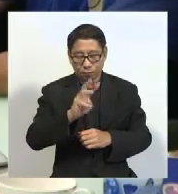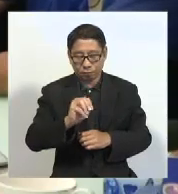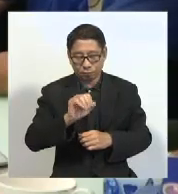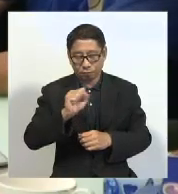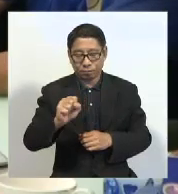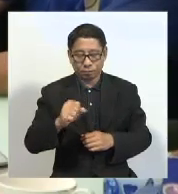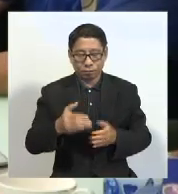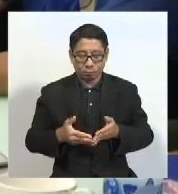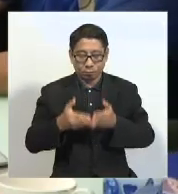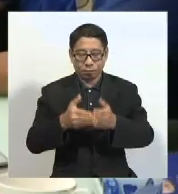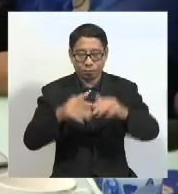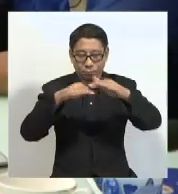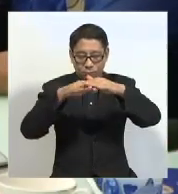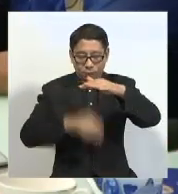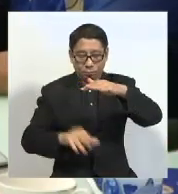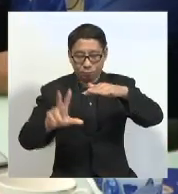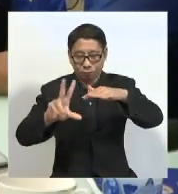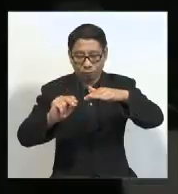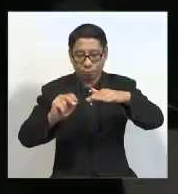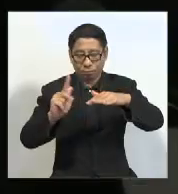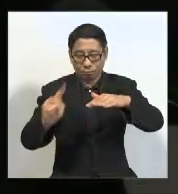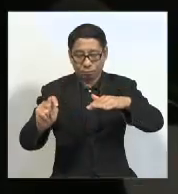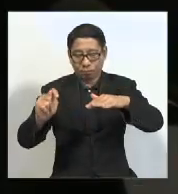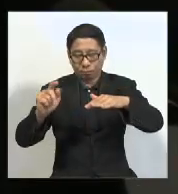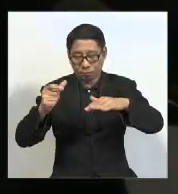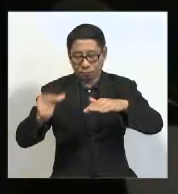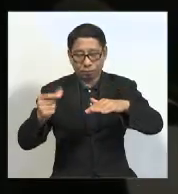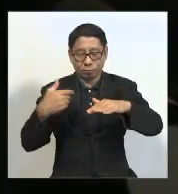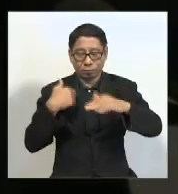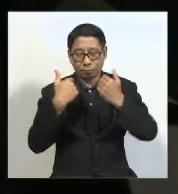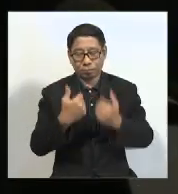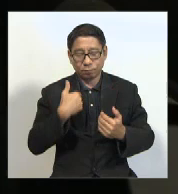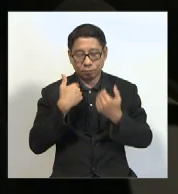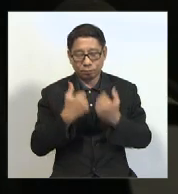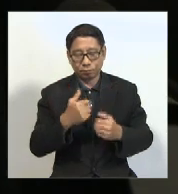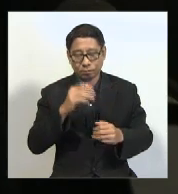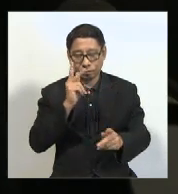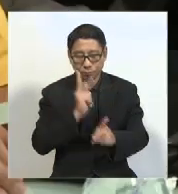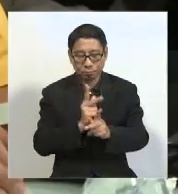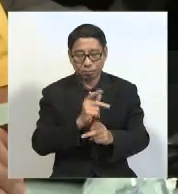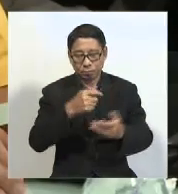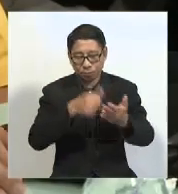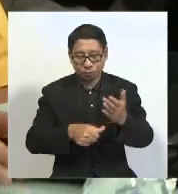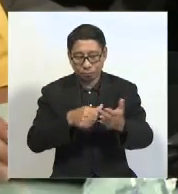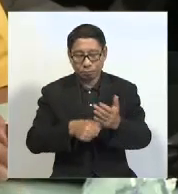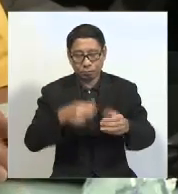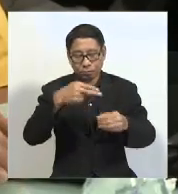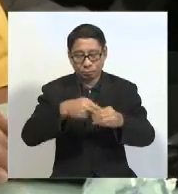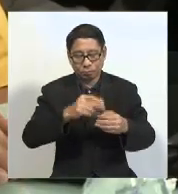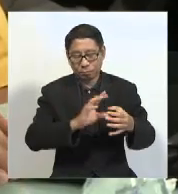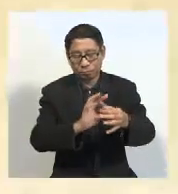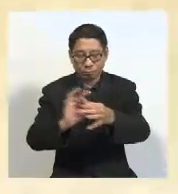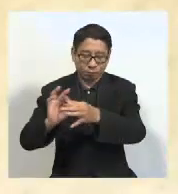ในเรือประมงขนาดต่ำกว่า30ตันกรอสนะคะรวมทั้งไม่มีแนวคิดที่จะจัดเก็บภาษีน้ำมันเชื้อเพลิงที่เกี่ยวข้